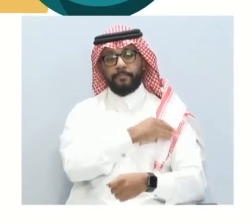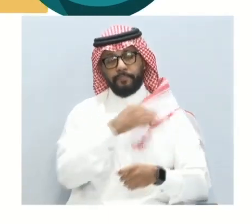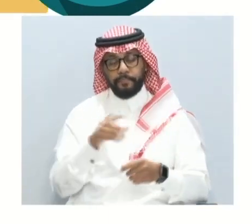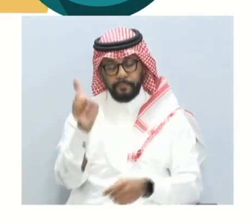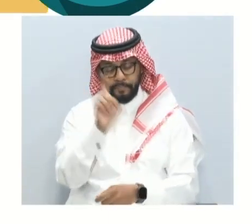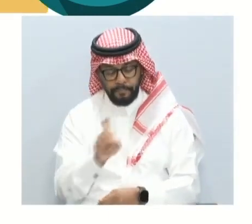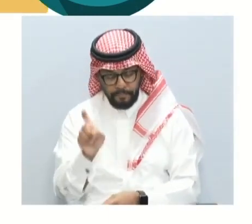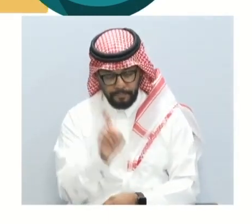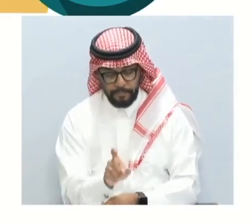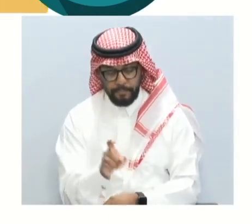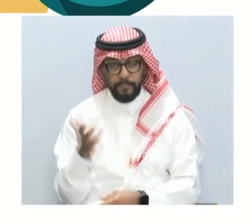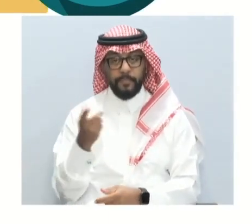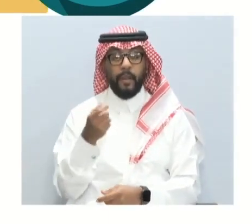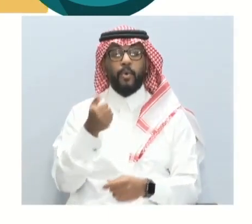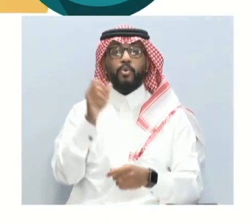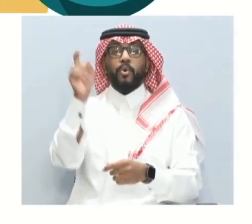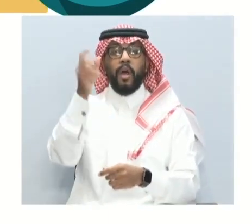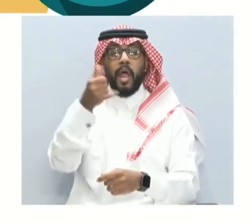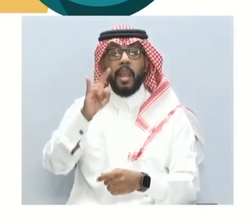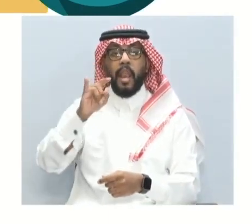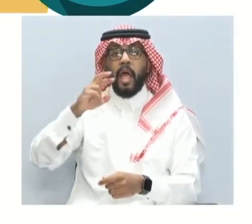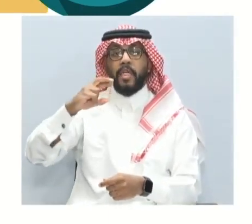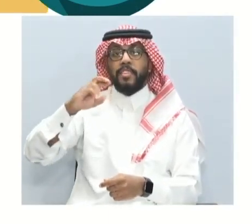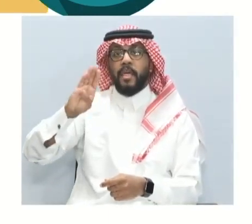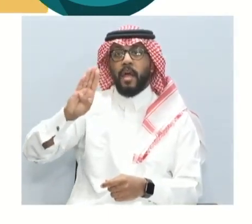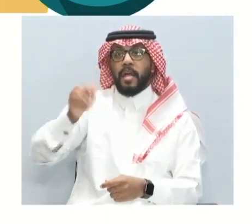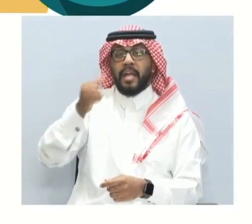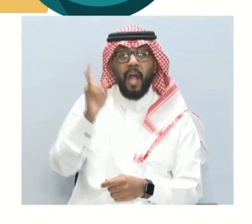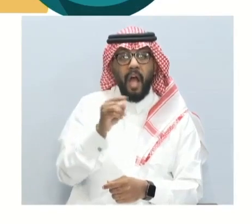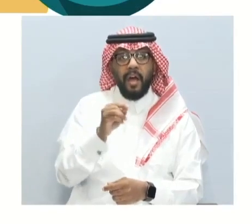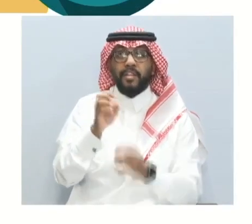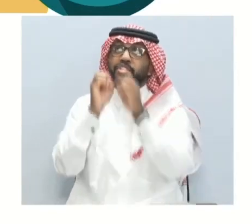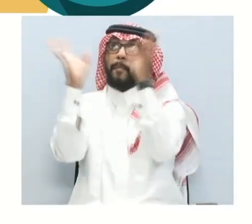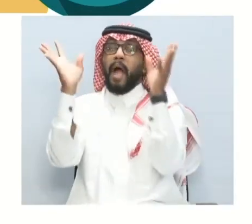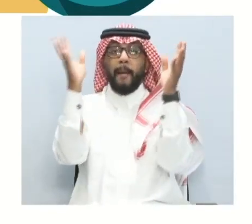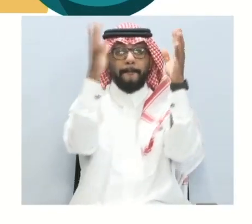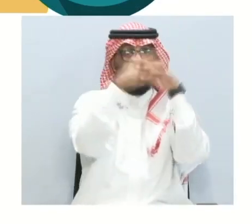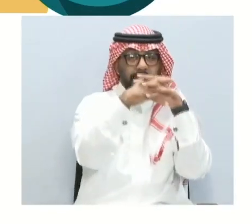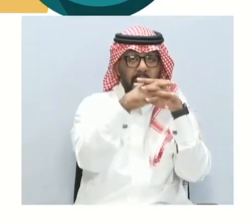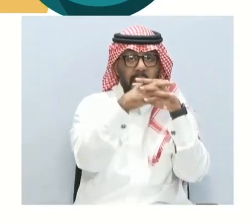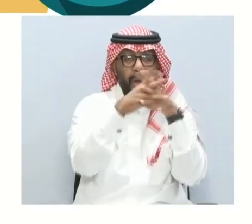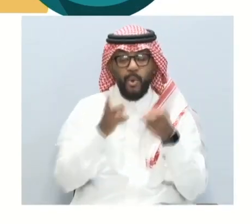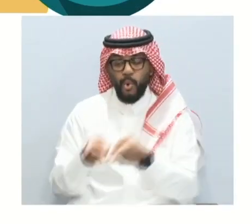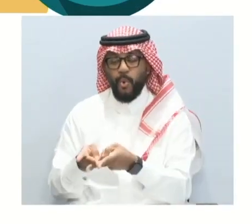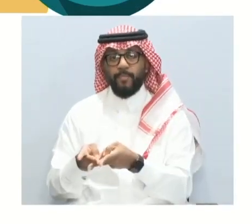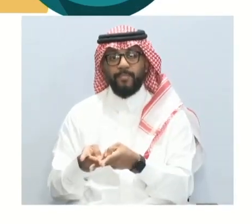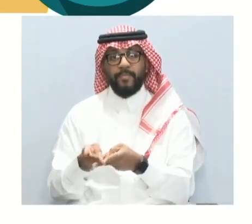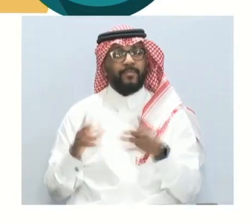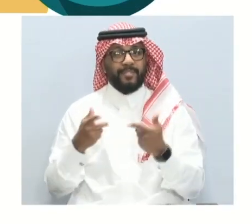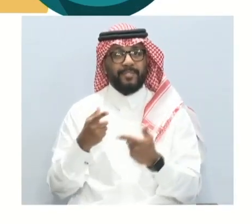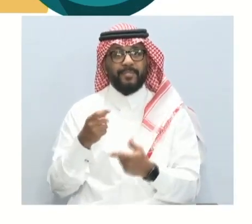نشاط اذكر مجموعه من اذكار الصباح والمساء واذكار النوم نذكر لكم سريعا بعض هذه الاذكار المهمه من هذه